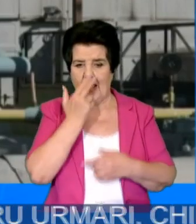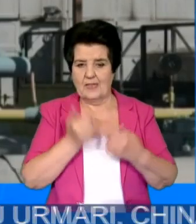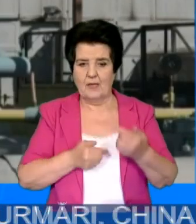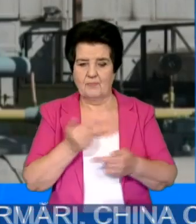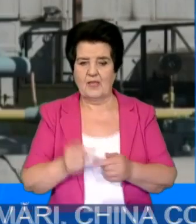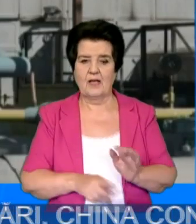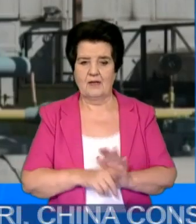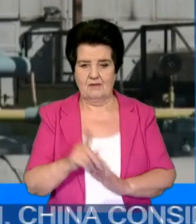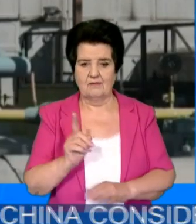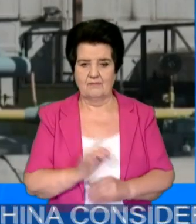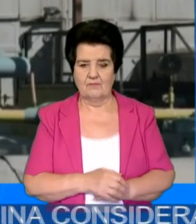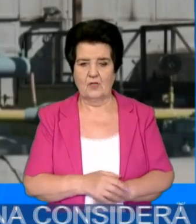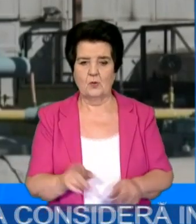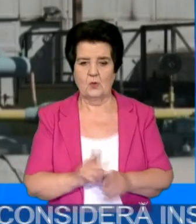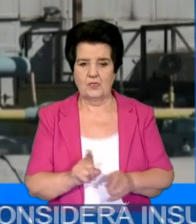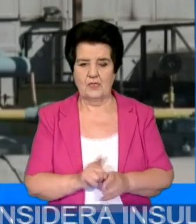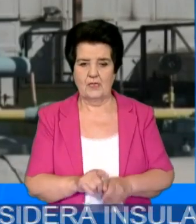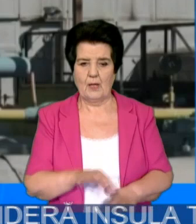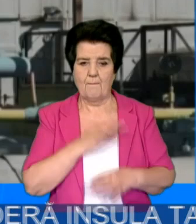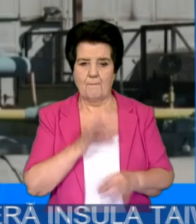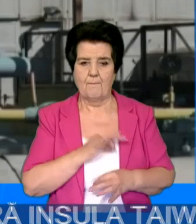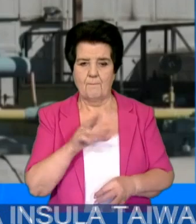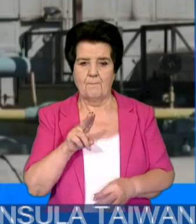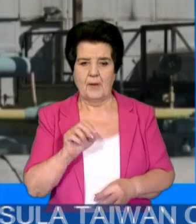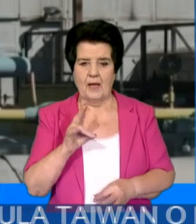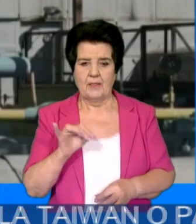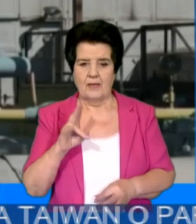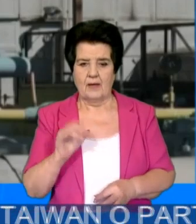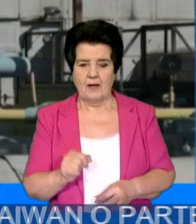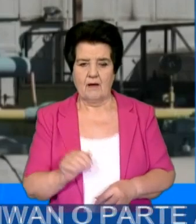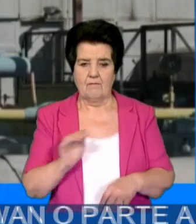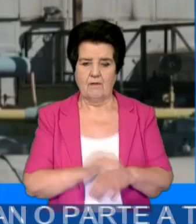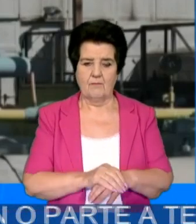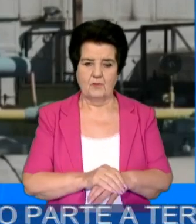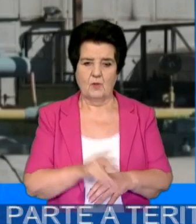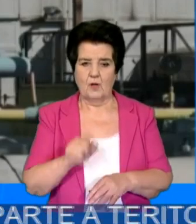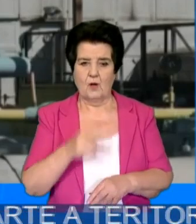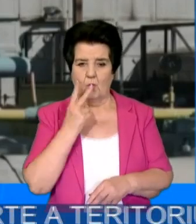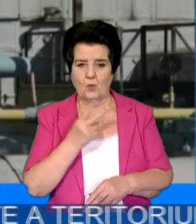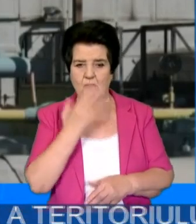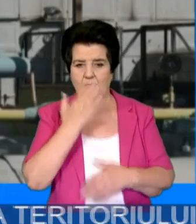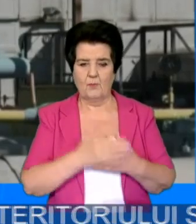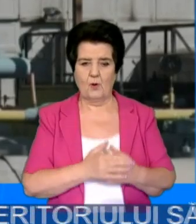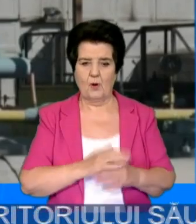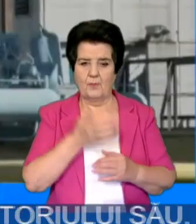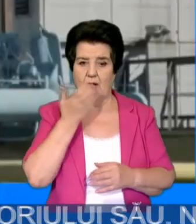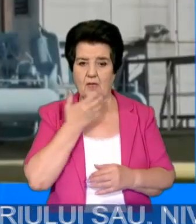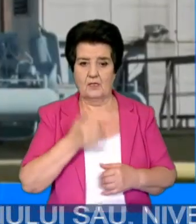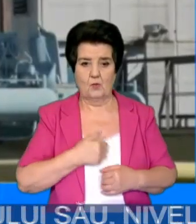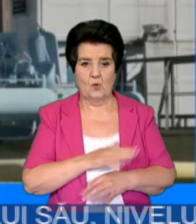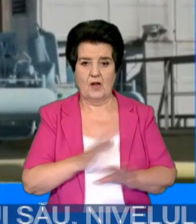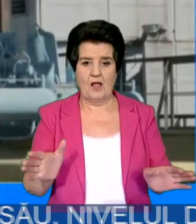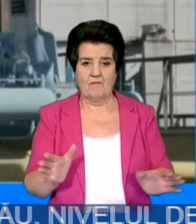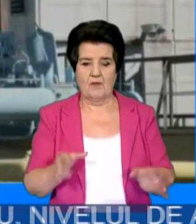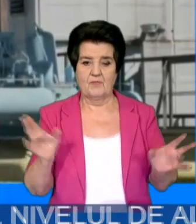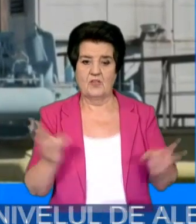loc. Totodată, așa cum am mai spus, panica care vizează faptul că, uite, se apropie sezonul de încălzire, dar noi încă nu avem